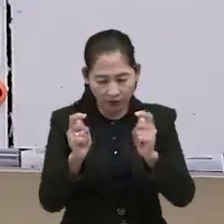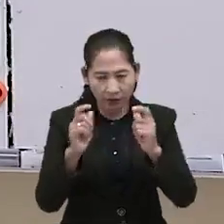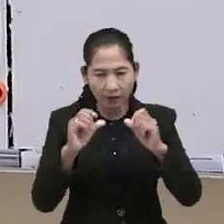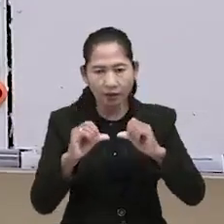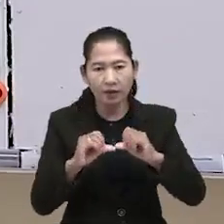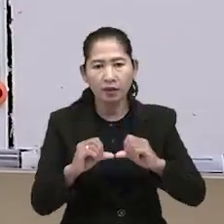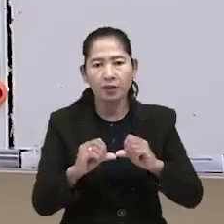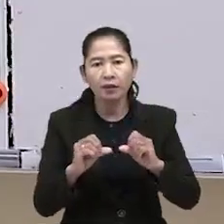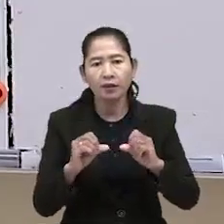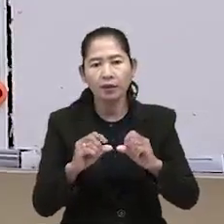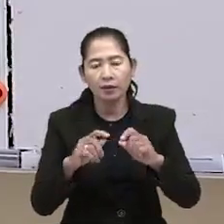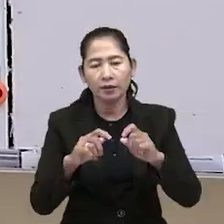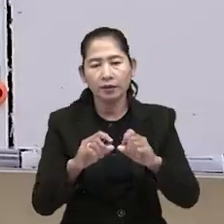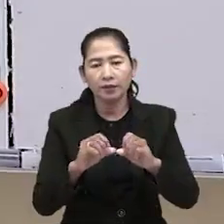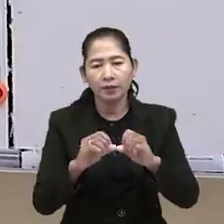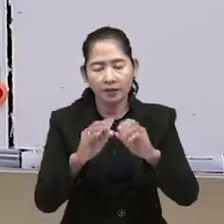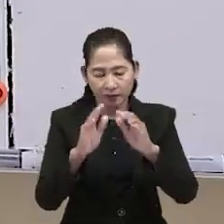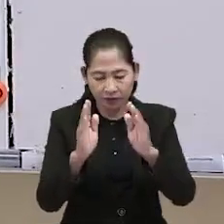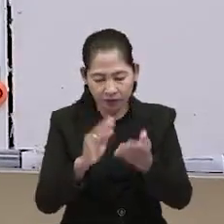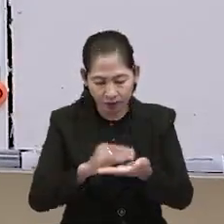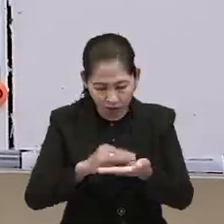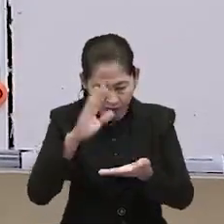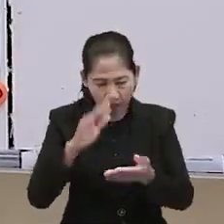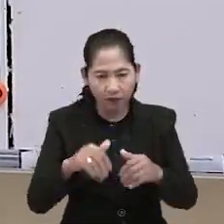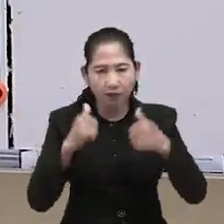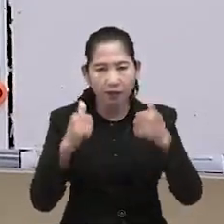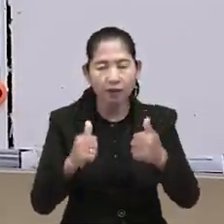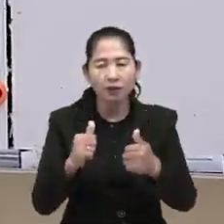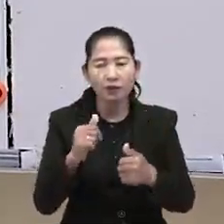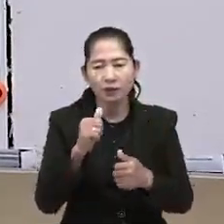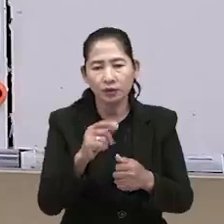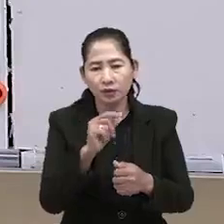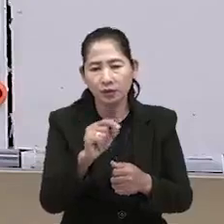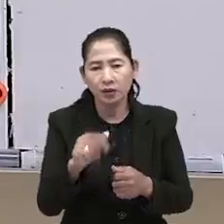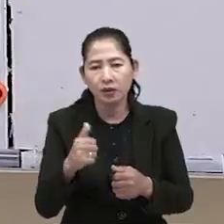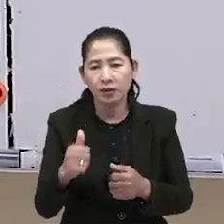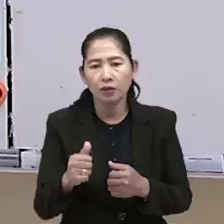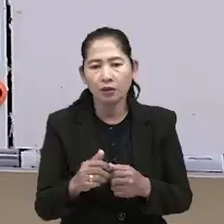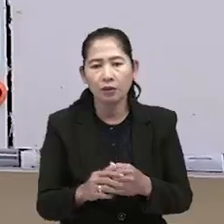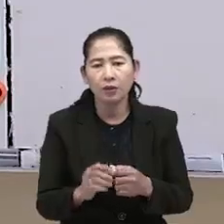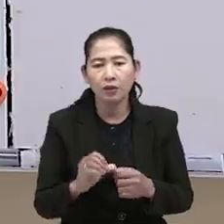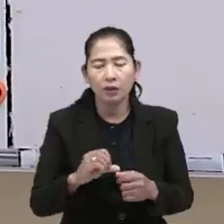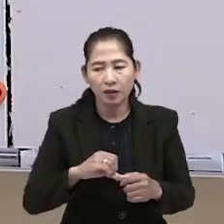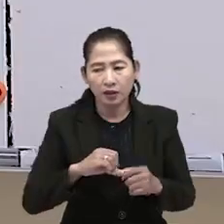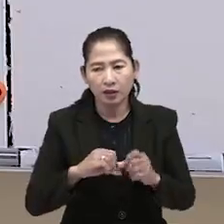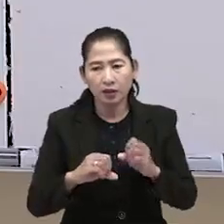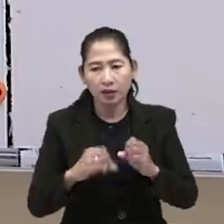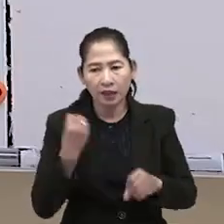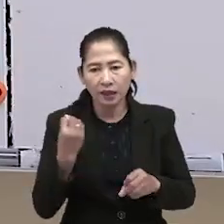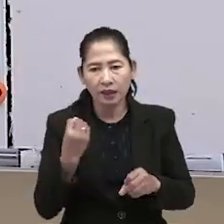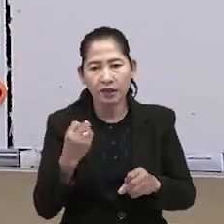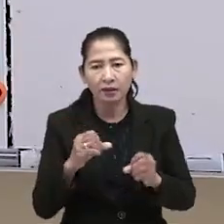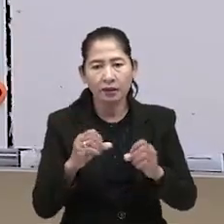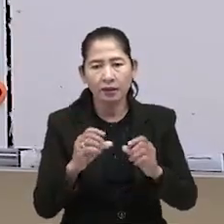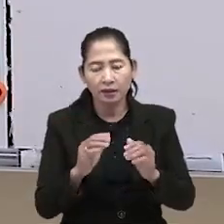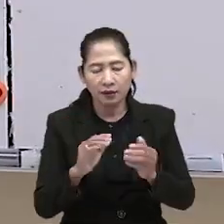កគ្រូលក្ខណៈសម្បត្តិហ្នឹងគឺចំណុចល្អរបស់វាណាចំណុចល្អរបស់សត្វចា